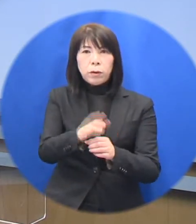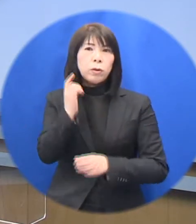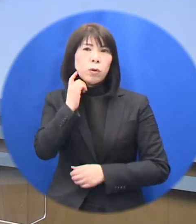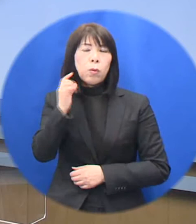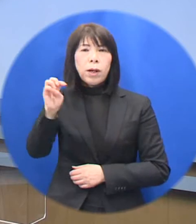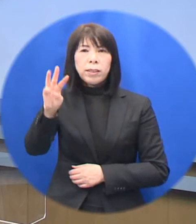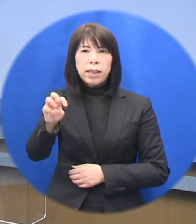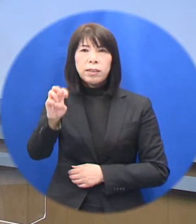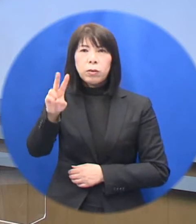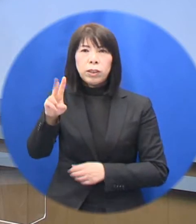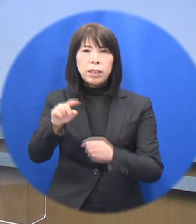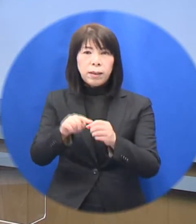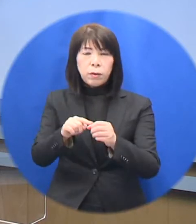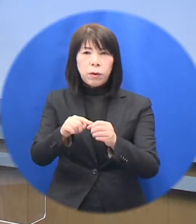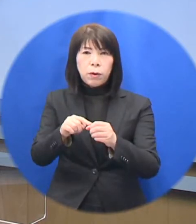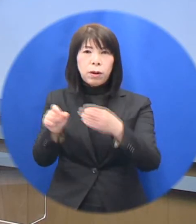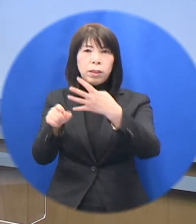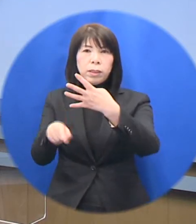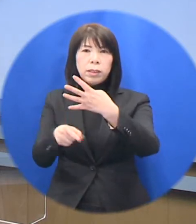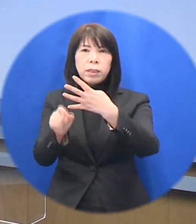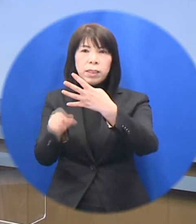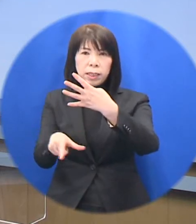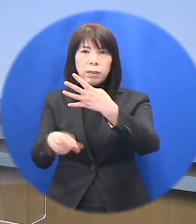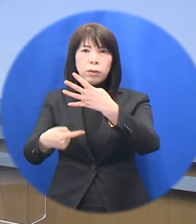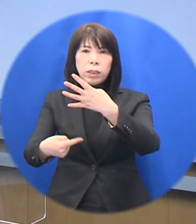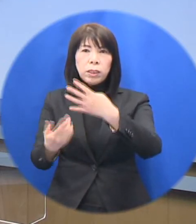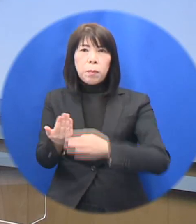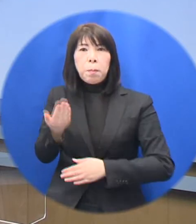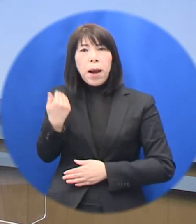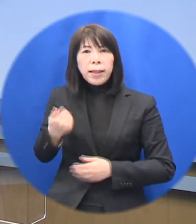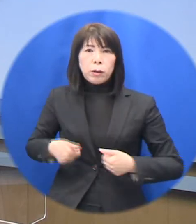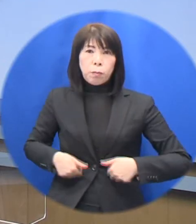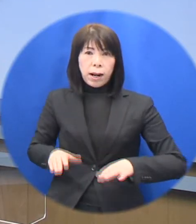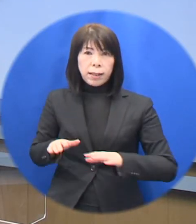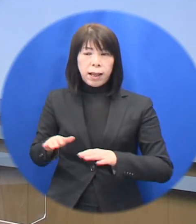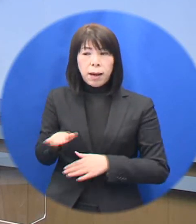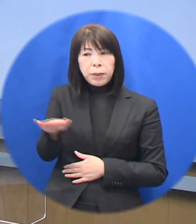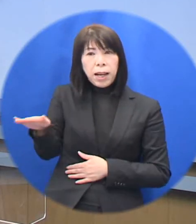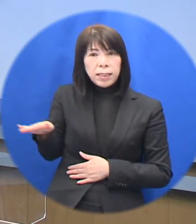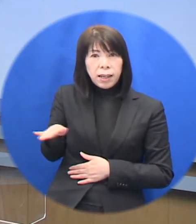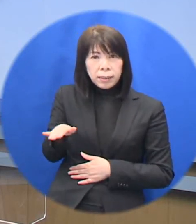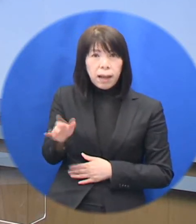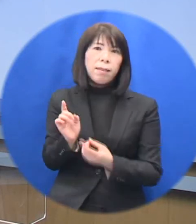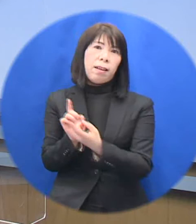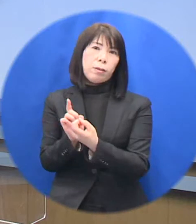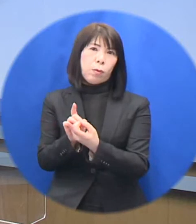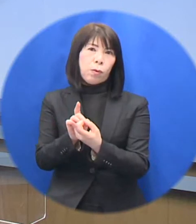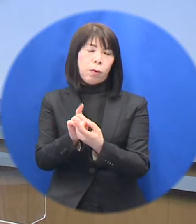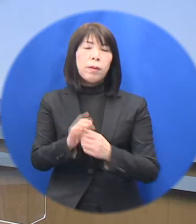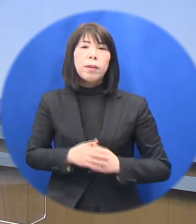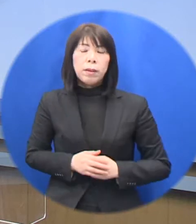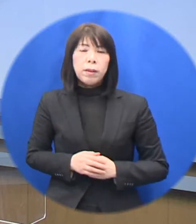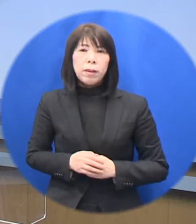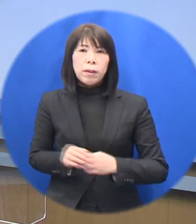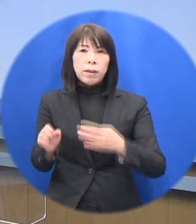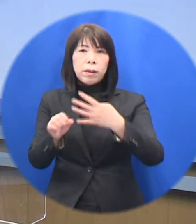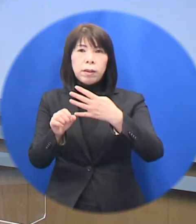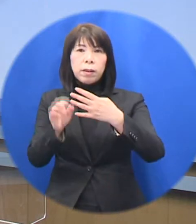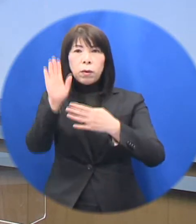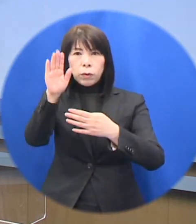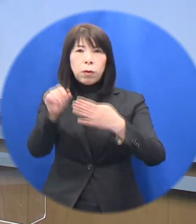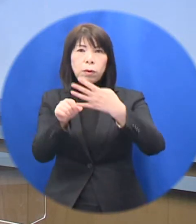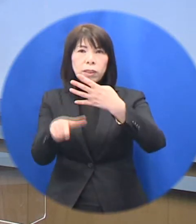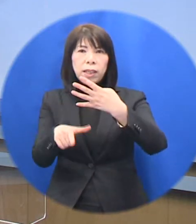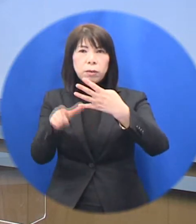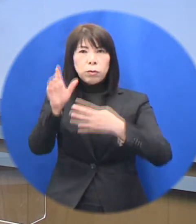年4月1日以前に生まれた方ということがですね、対象の方でございます。で、これ4月以降にですね、ク